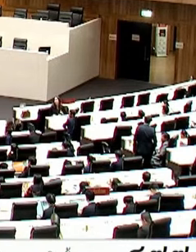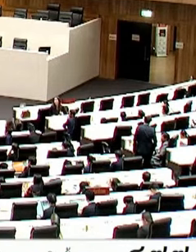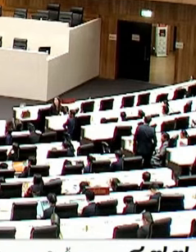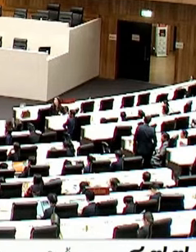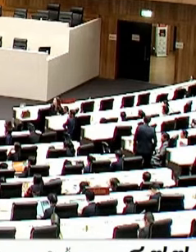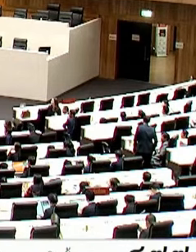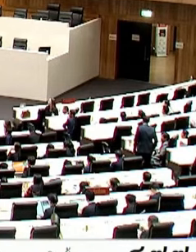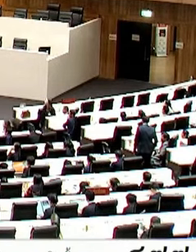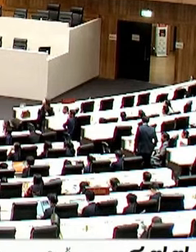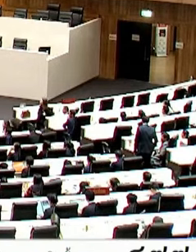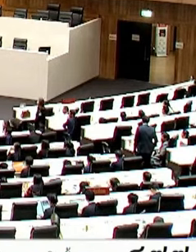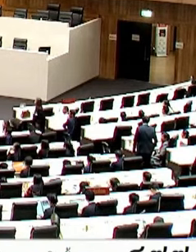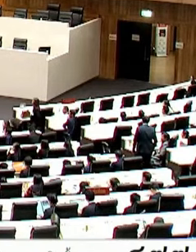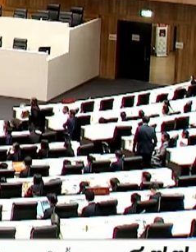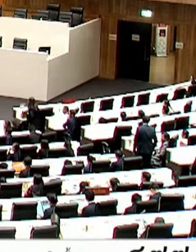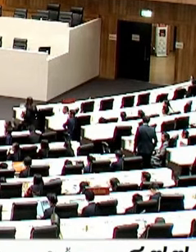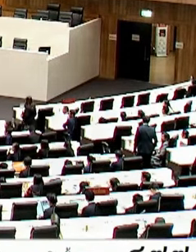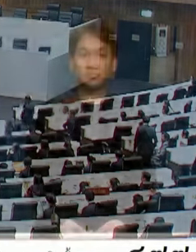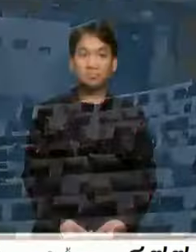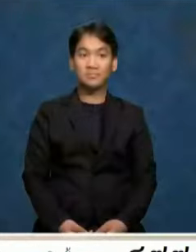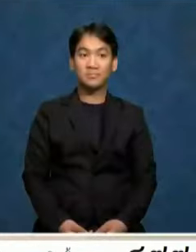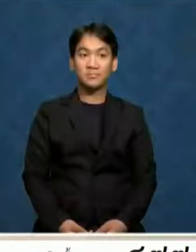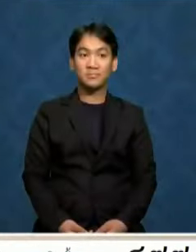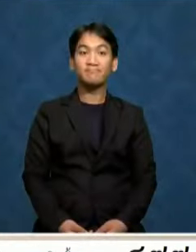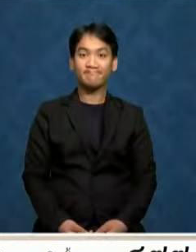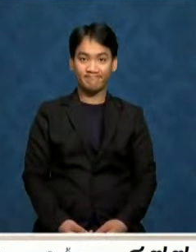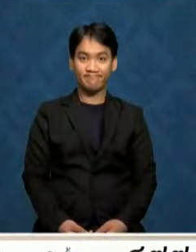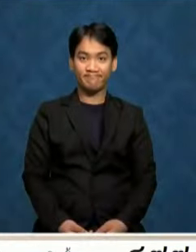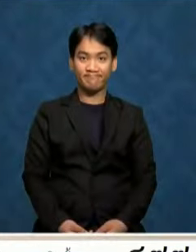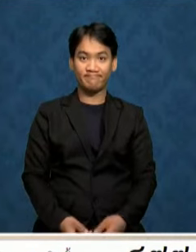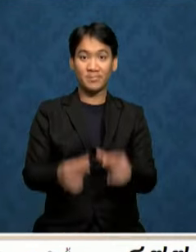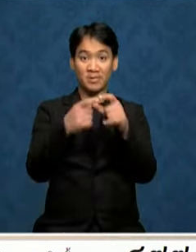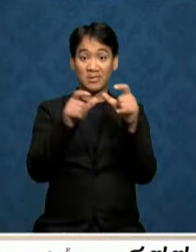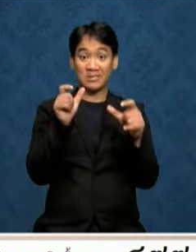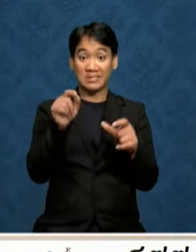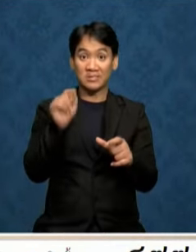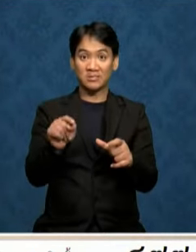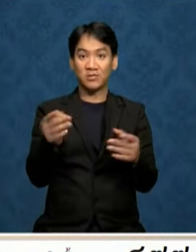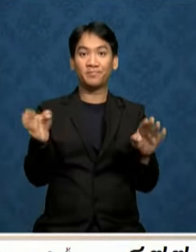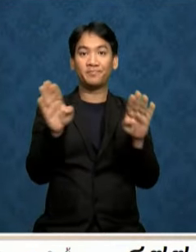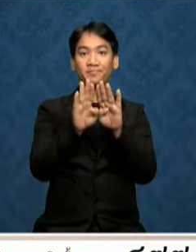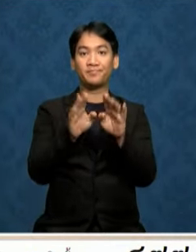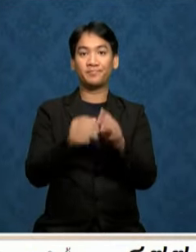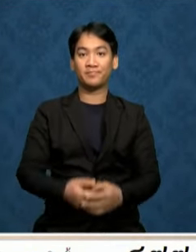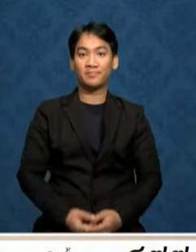ทุกท่านแสดงตนเรียบร้อยแล้วนะครับขอปิดการแสดงตนครับ